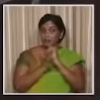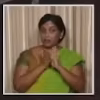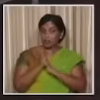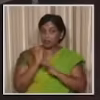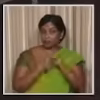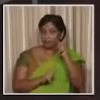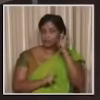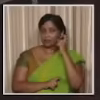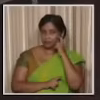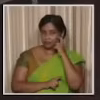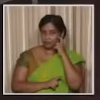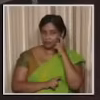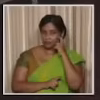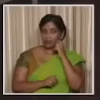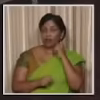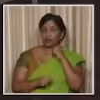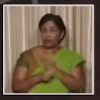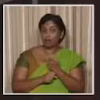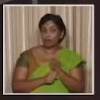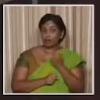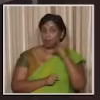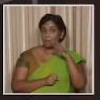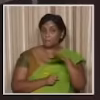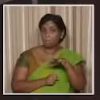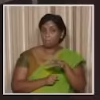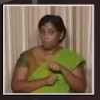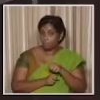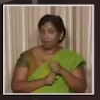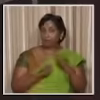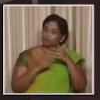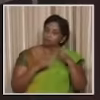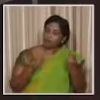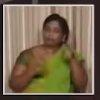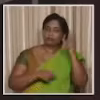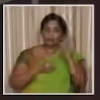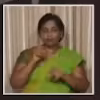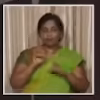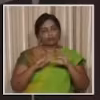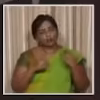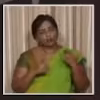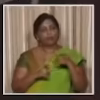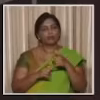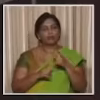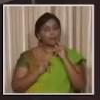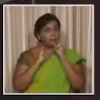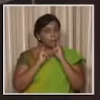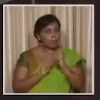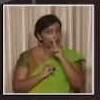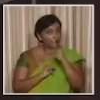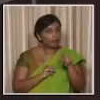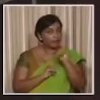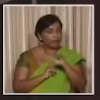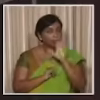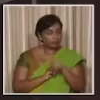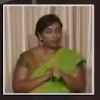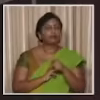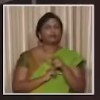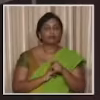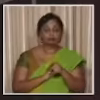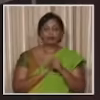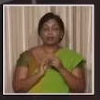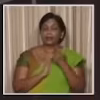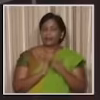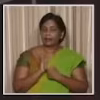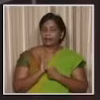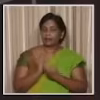චමින්ද මන්ත්‍රීතුමා මතක තියාගන්න රාජ්‍ය මුදල් අවභාවිතා කරා නම් අපි කවුරු හරි වැරදි කාර්යයක් වෙලා තියෙනවා නම් ඒකට